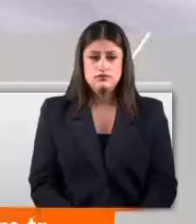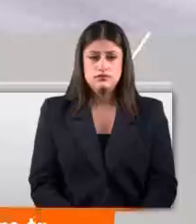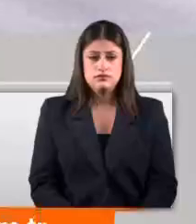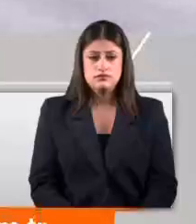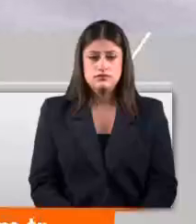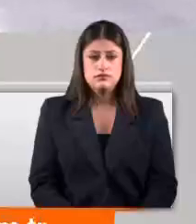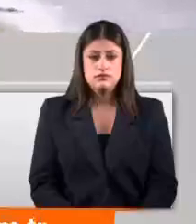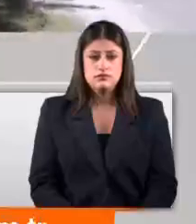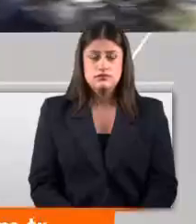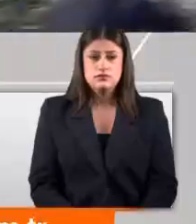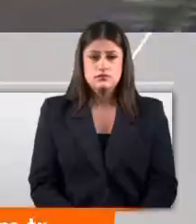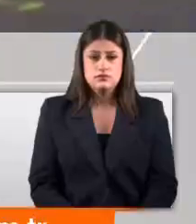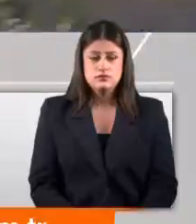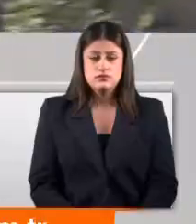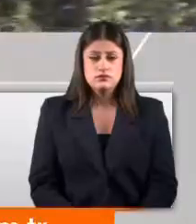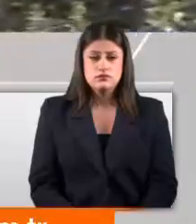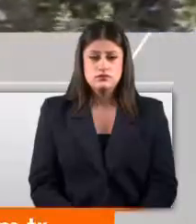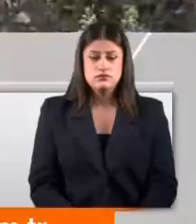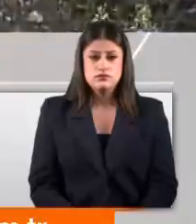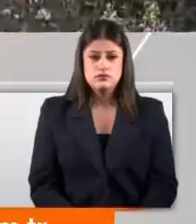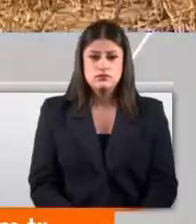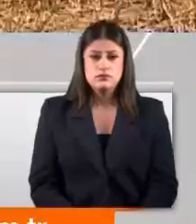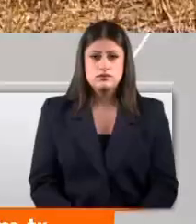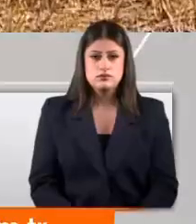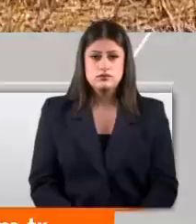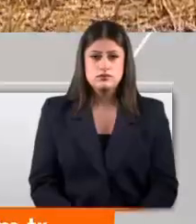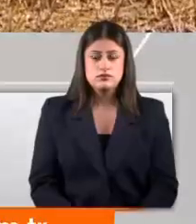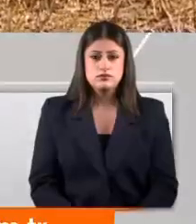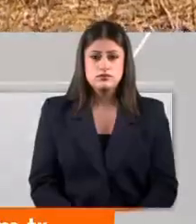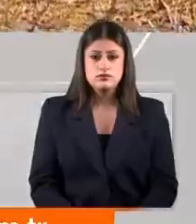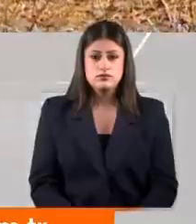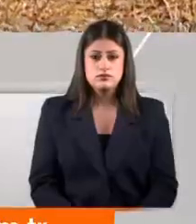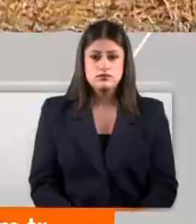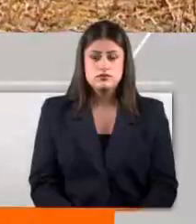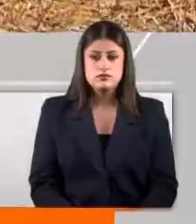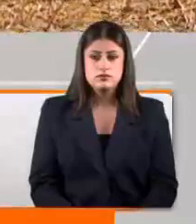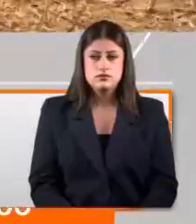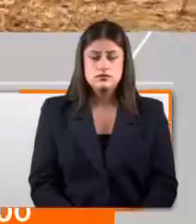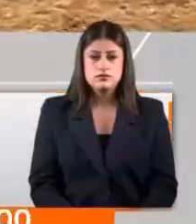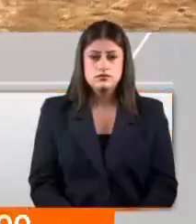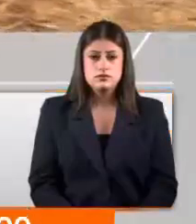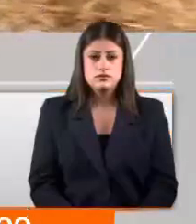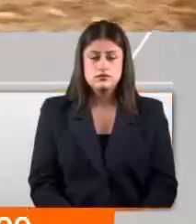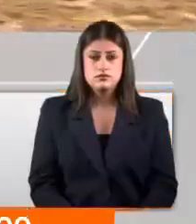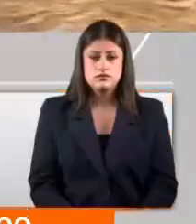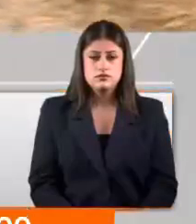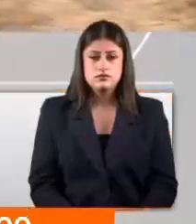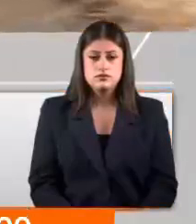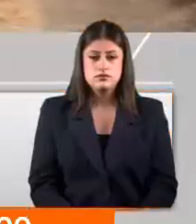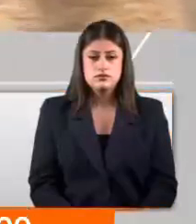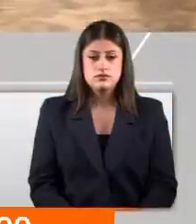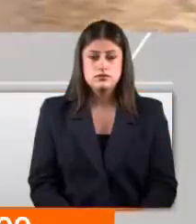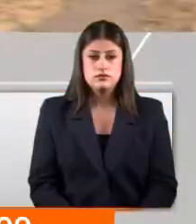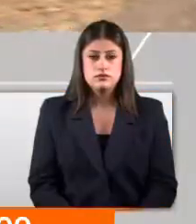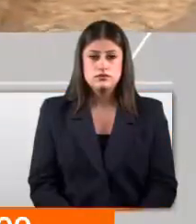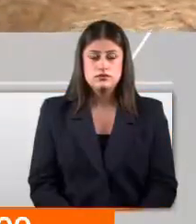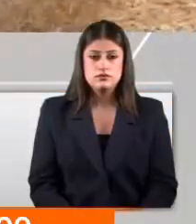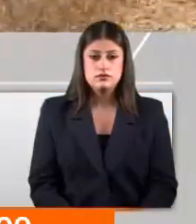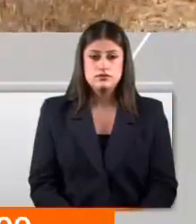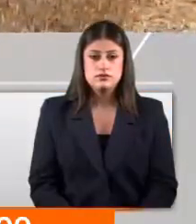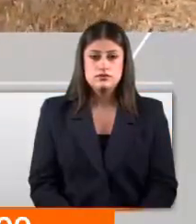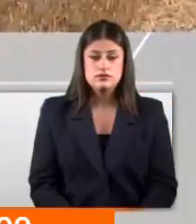yakın bir köyüz. Burada 27-28 köy var. Yakın bir köyüz. Yakın olduğu için ilçeye talep daha fazla. Fakat da